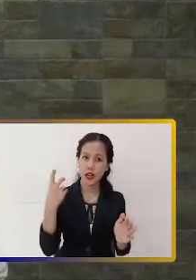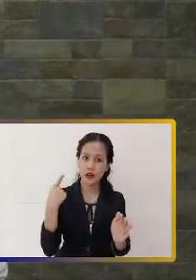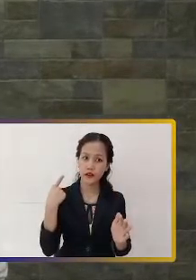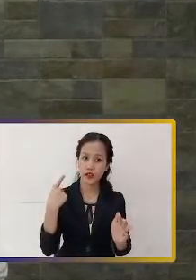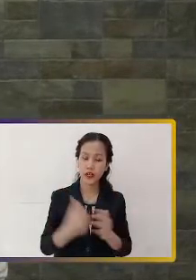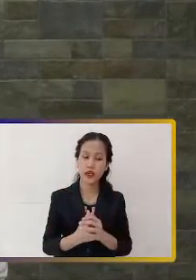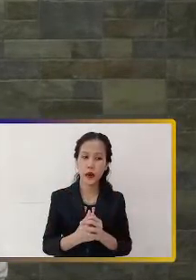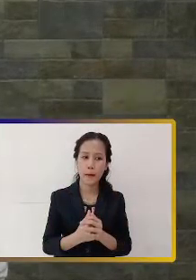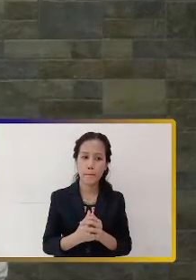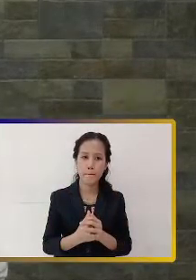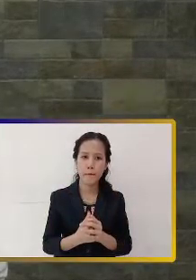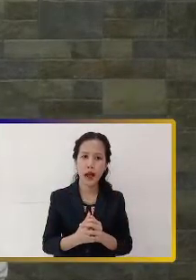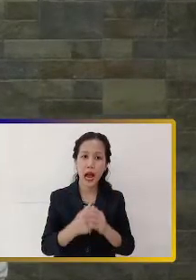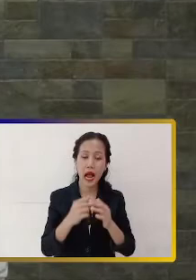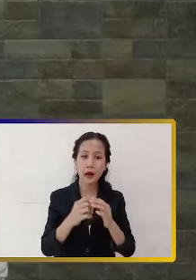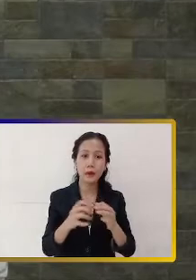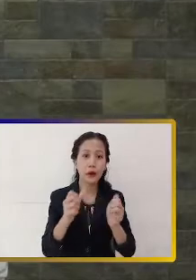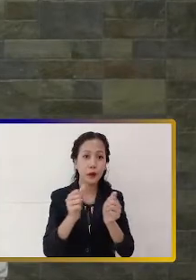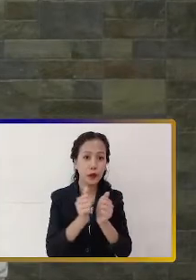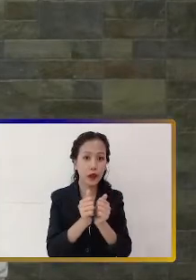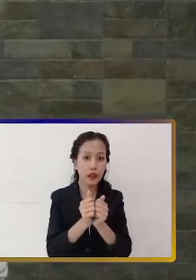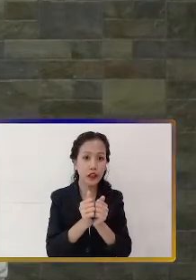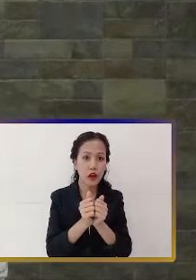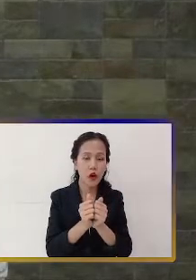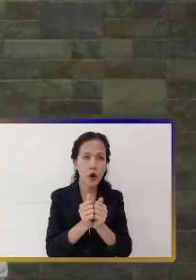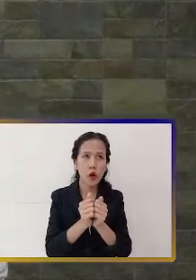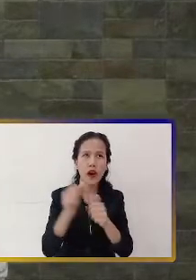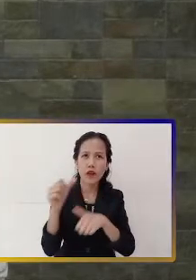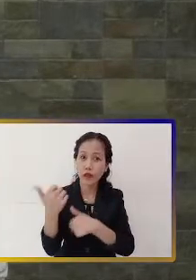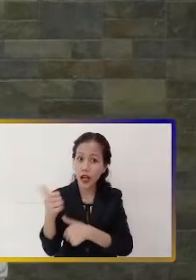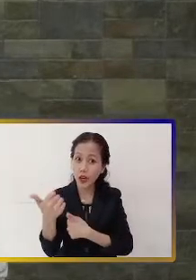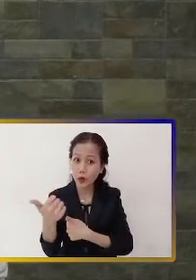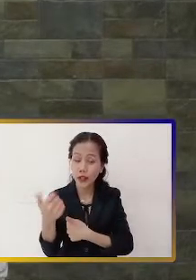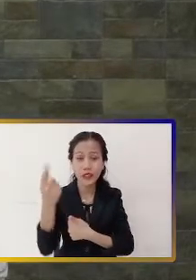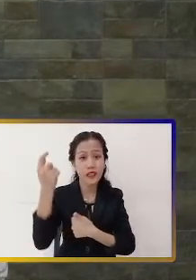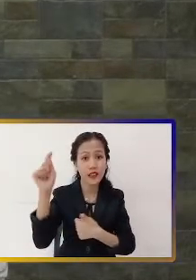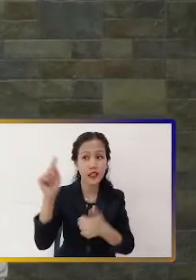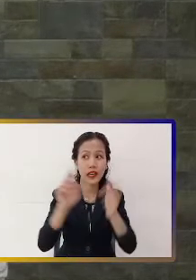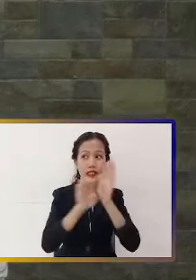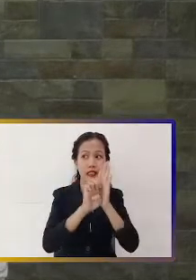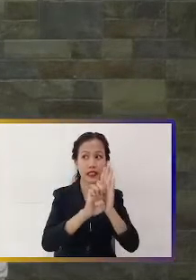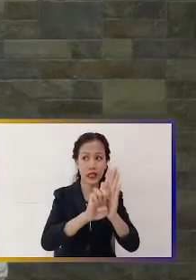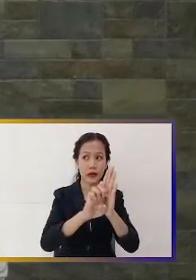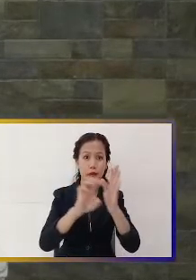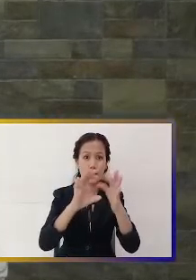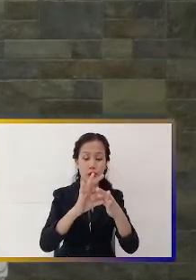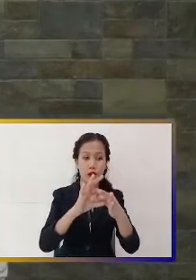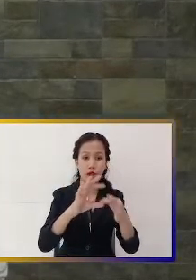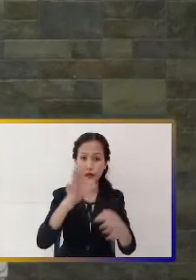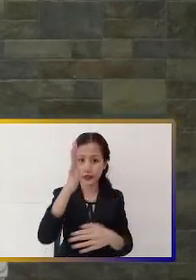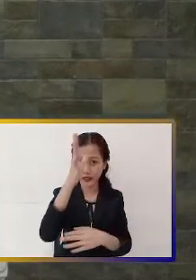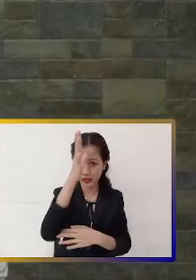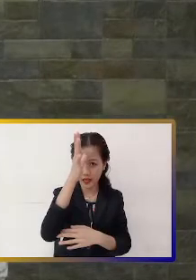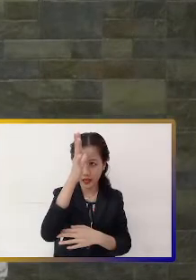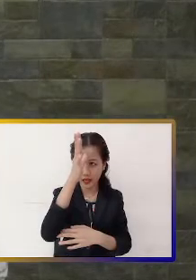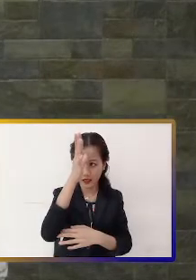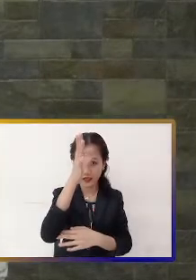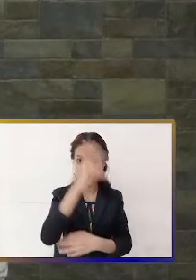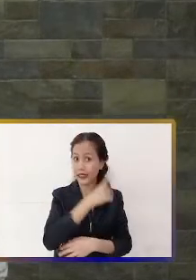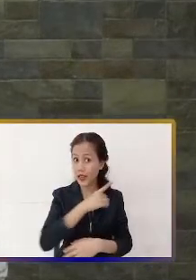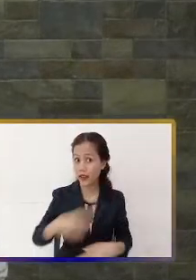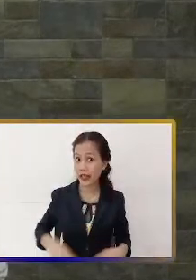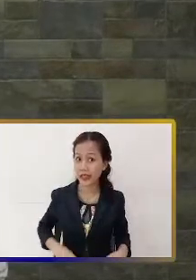si Solomon at sinusundan niya yung apak na kanyang ama. And nakita ni Solomon kung gaano kalapit ang kanyang ama